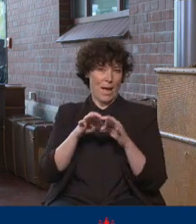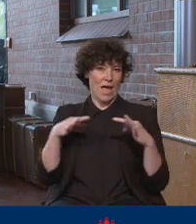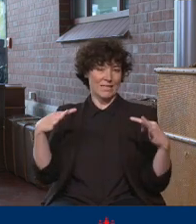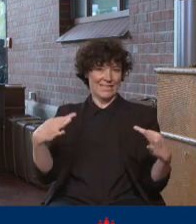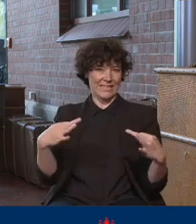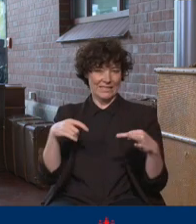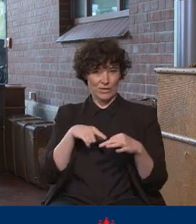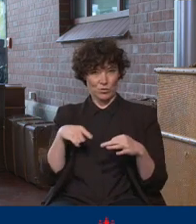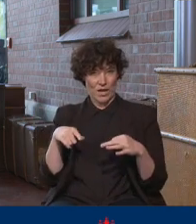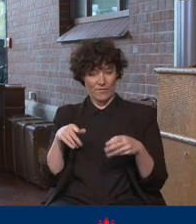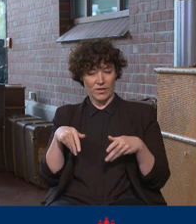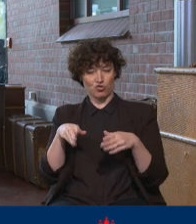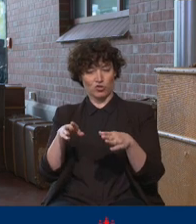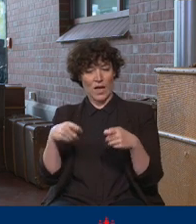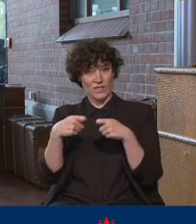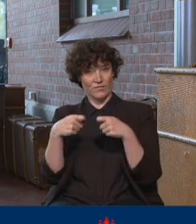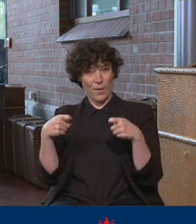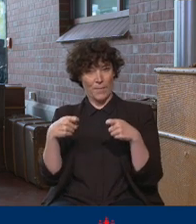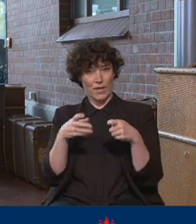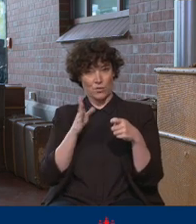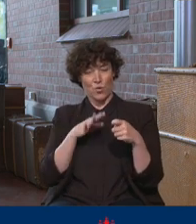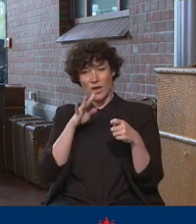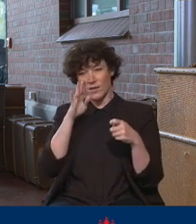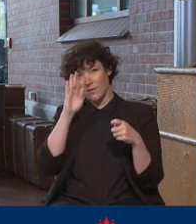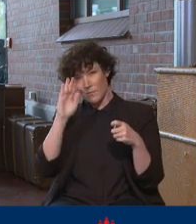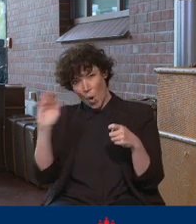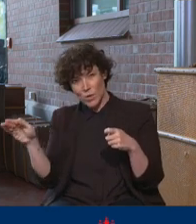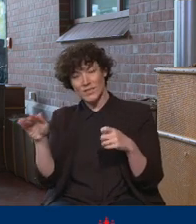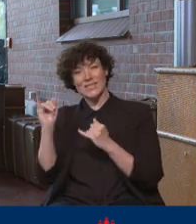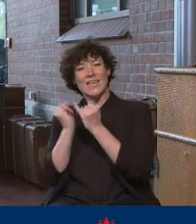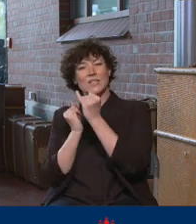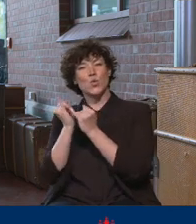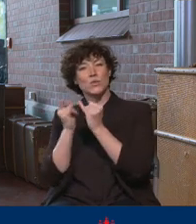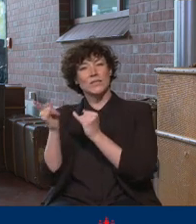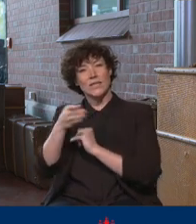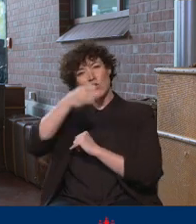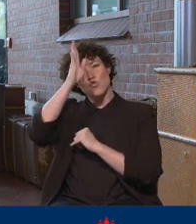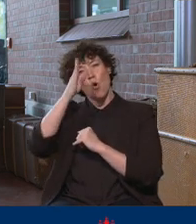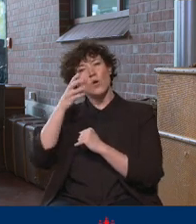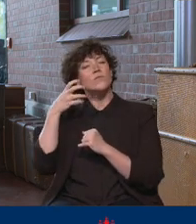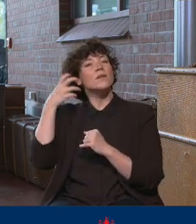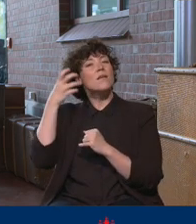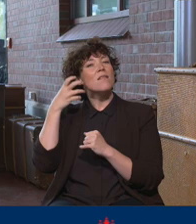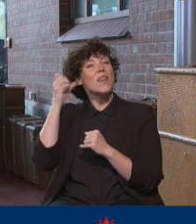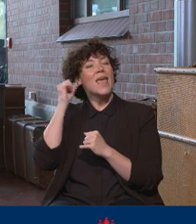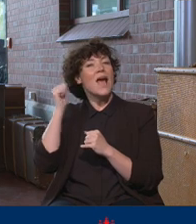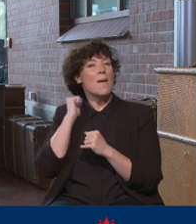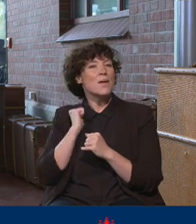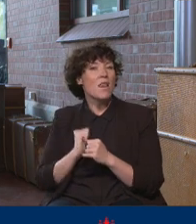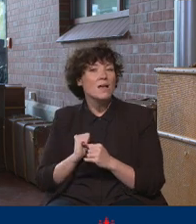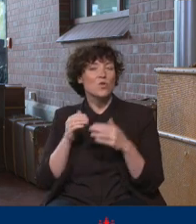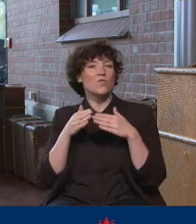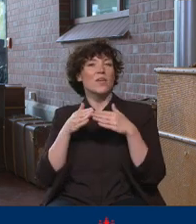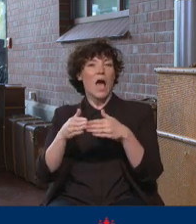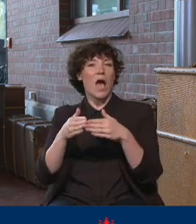im osten die industrie im norden die große lärmbelastung der laster die aus der half aus dem hafen